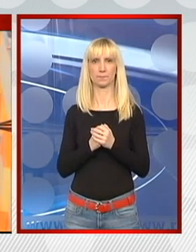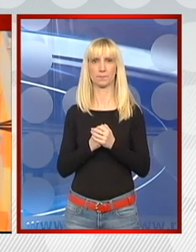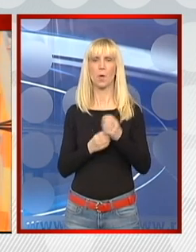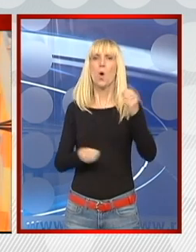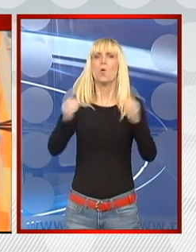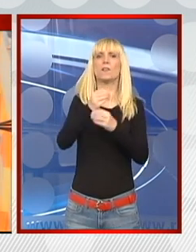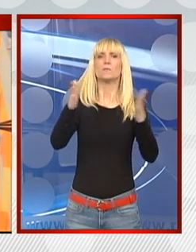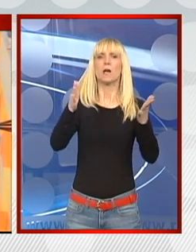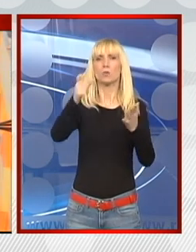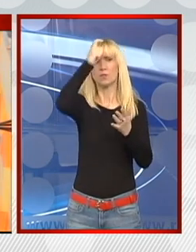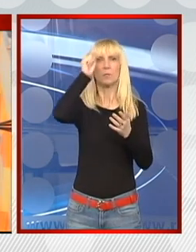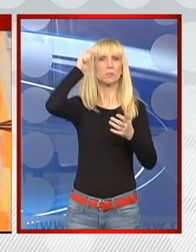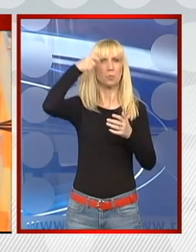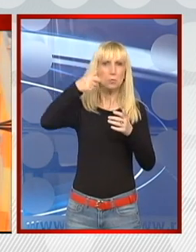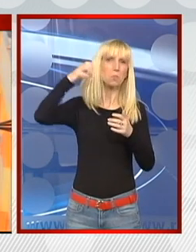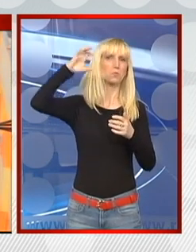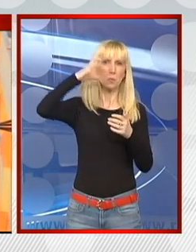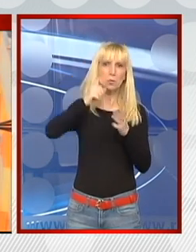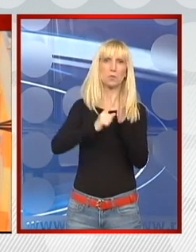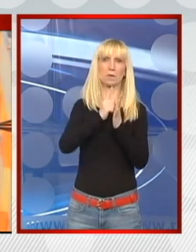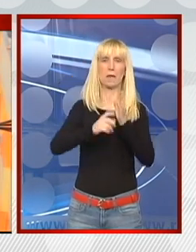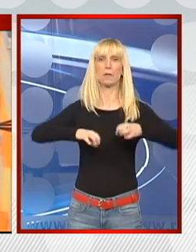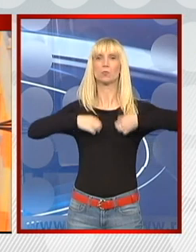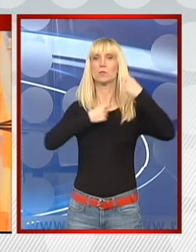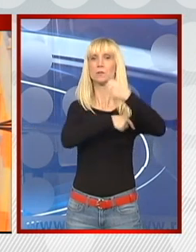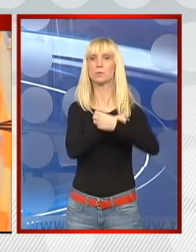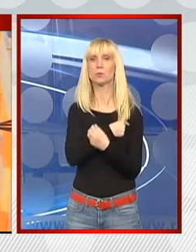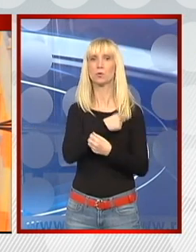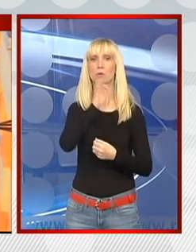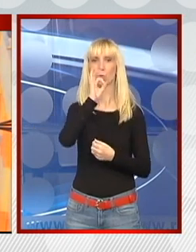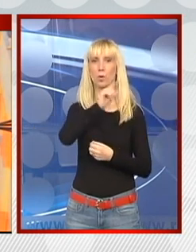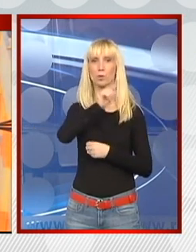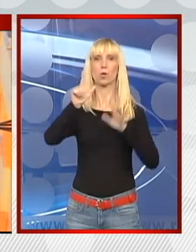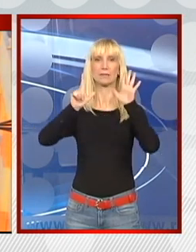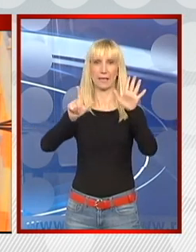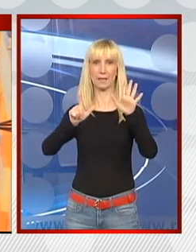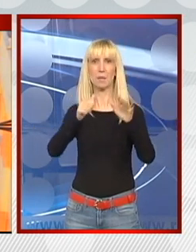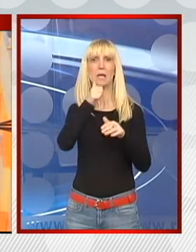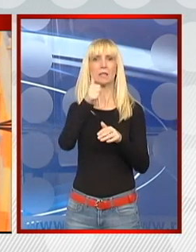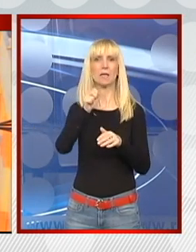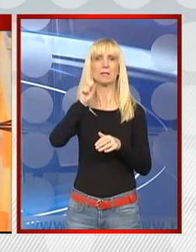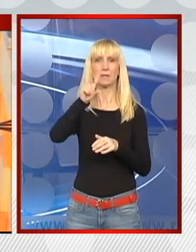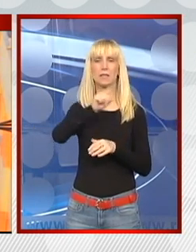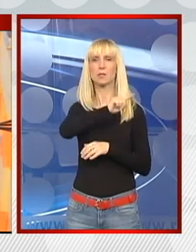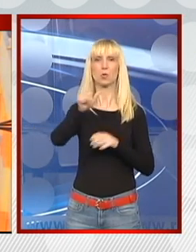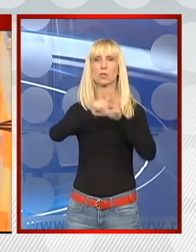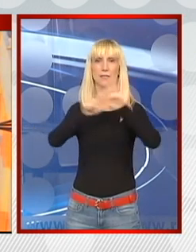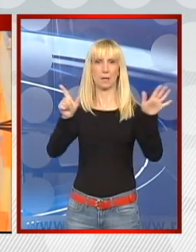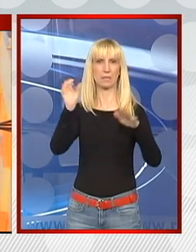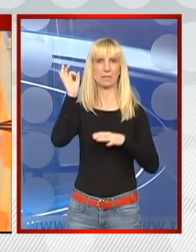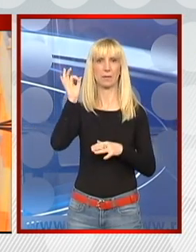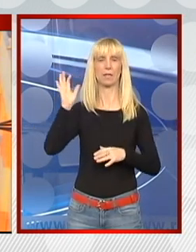U većem delu Srbije sutra pretežno sunčano vreme, jutarnja temperatura od 0 do 7, dnevna od 13 do